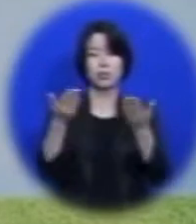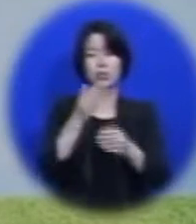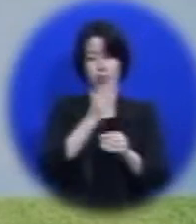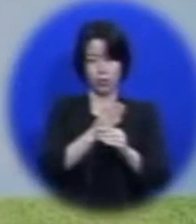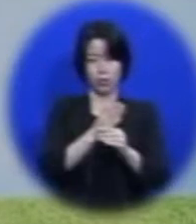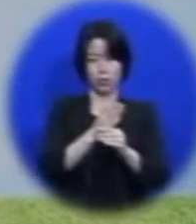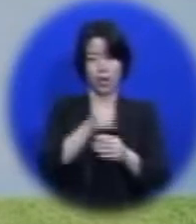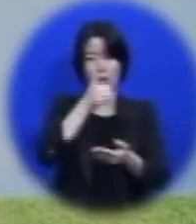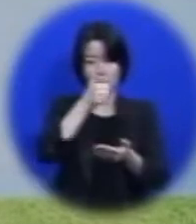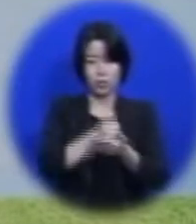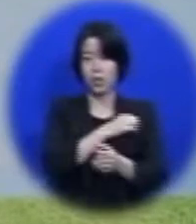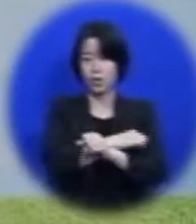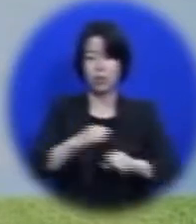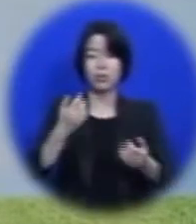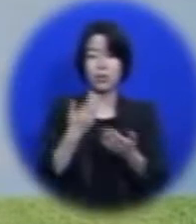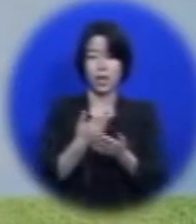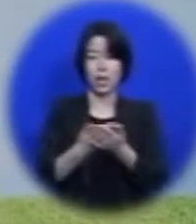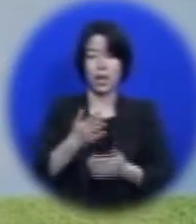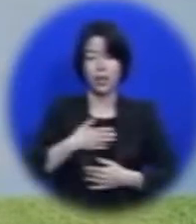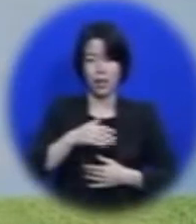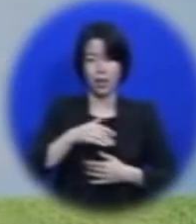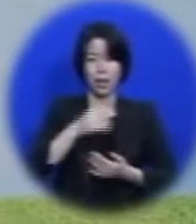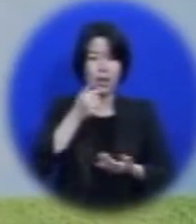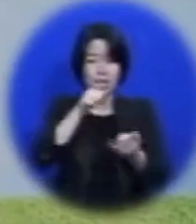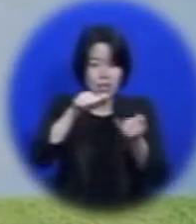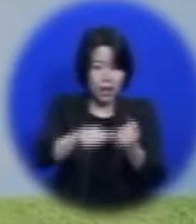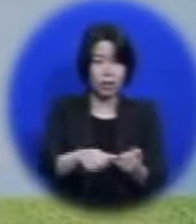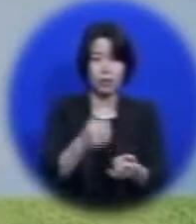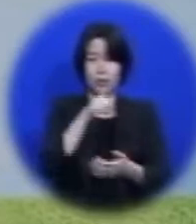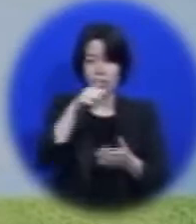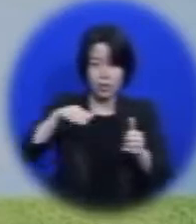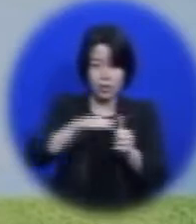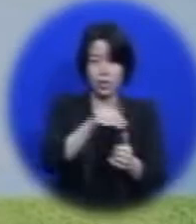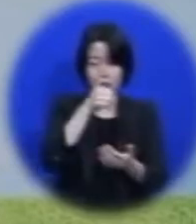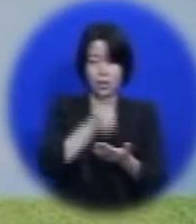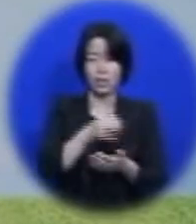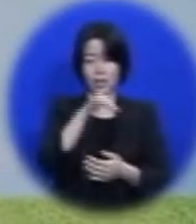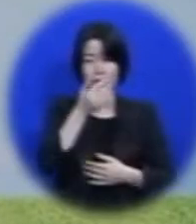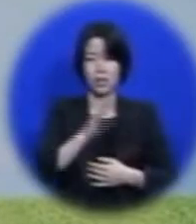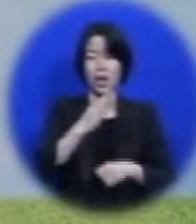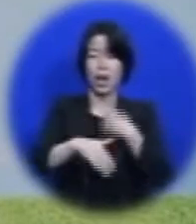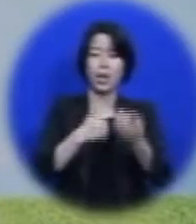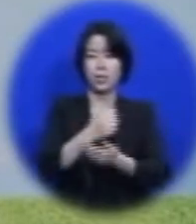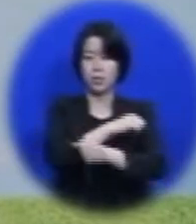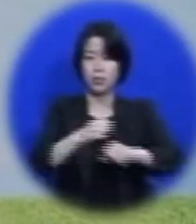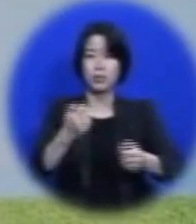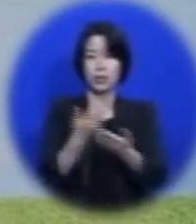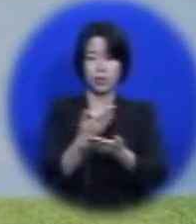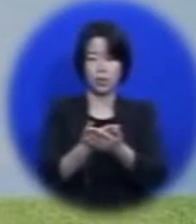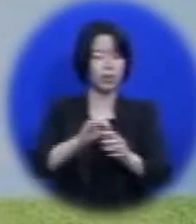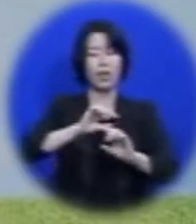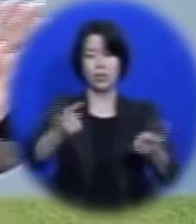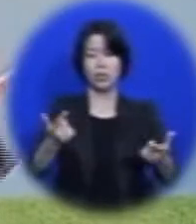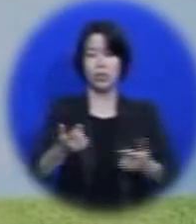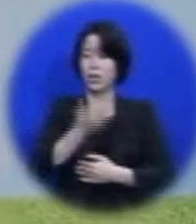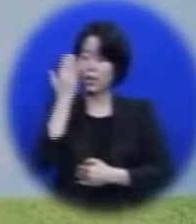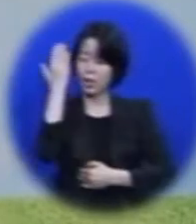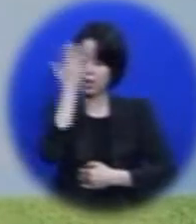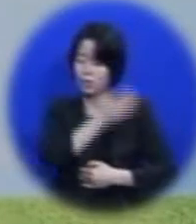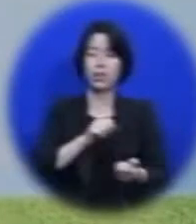죄를 용서해달라. 내가 간음죄도 짓고 살인죄도 지었는데 하나님 용서해 주세요. 그게 아니고